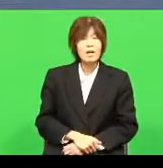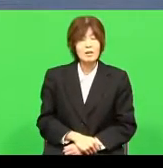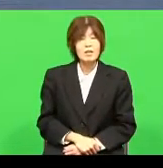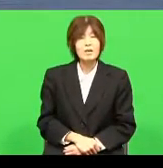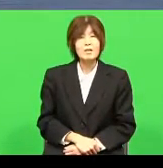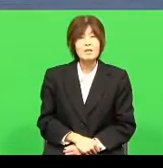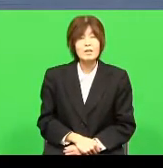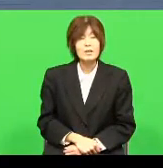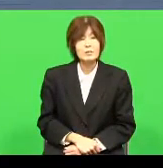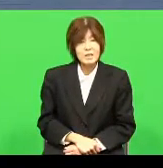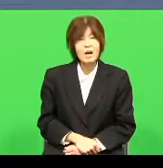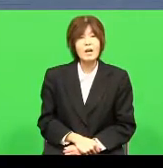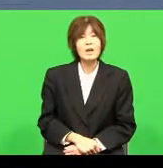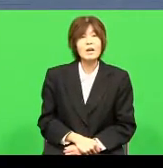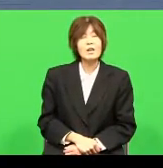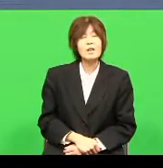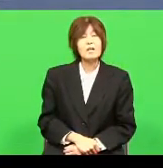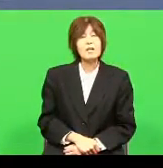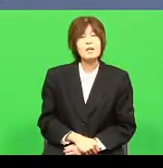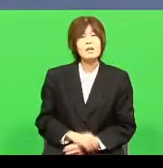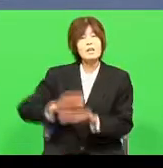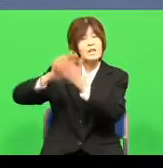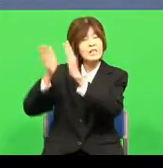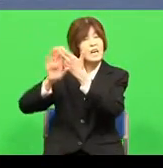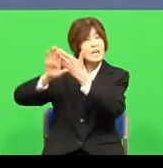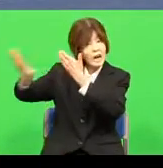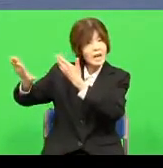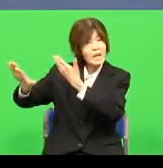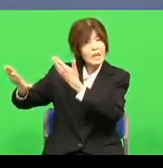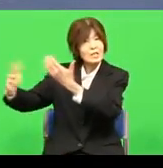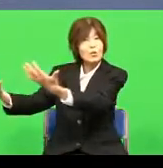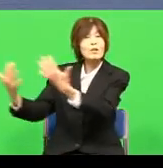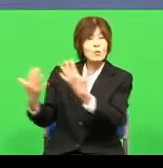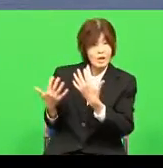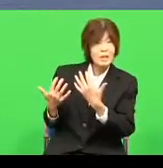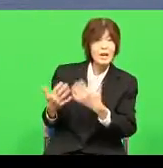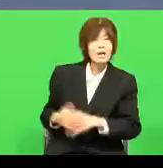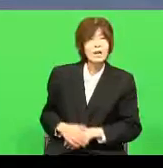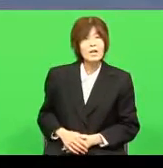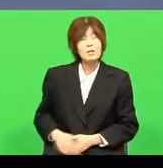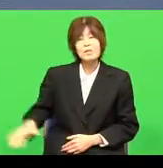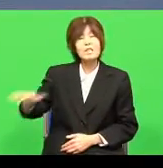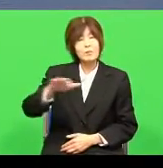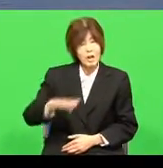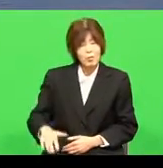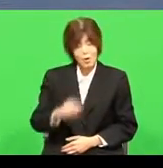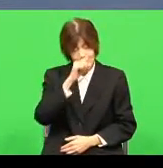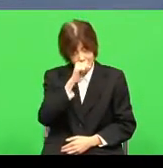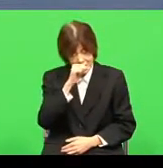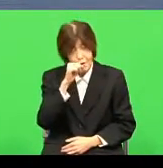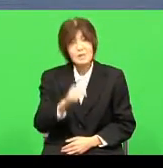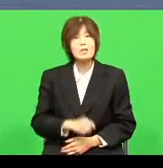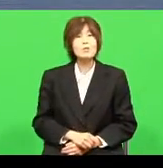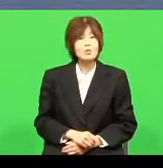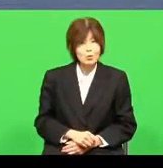きますしまた水知らしくですね県外からいらした方からも本当に良